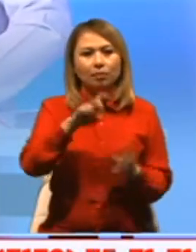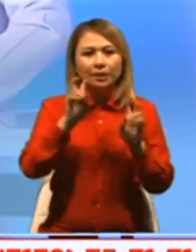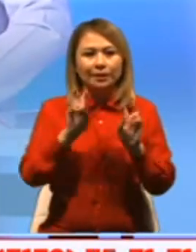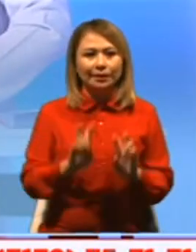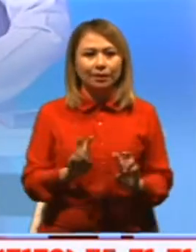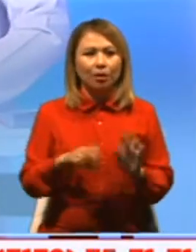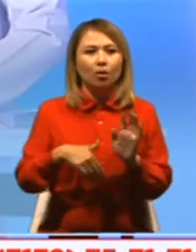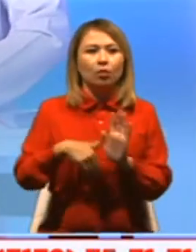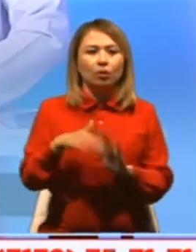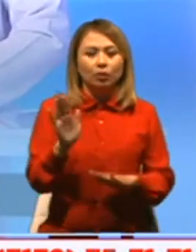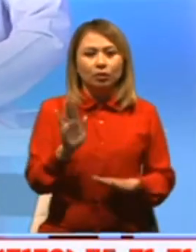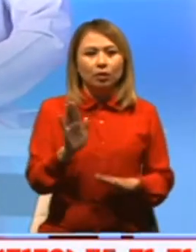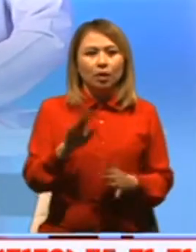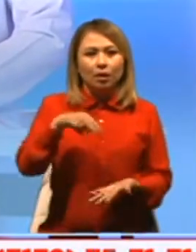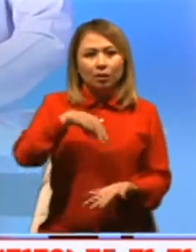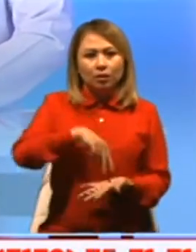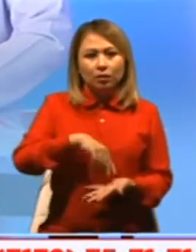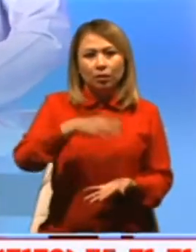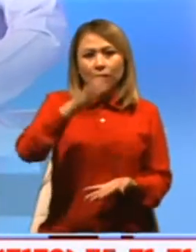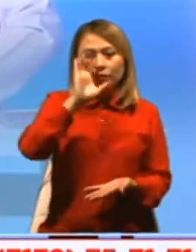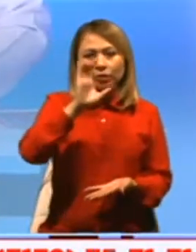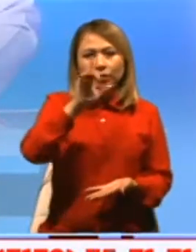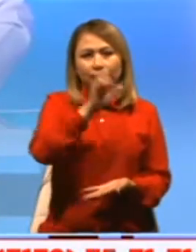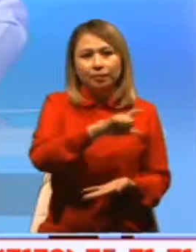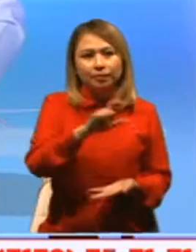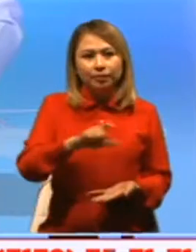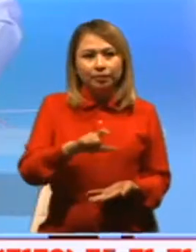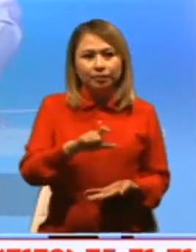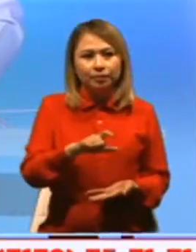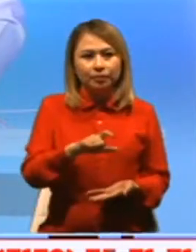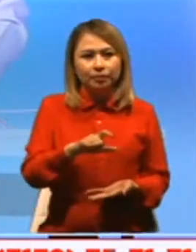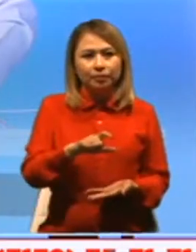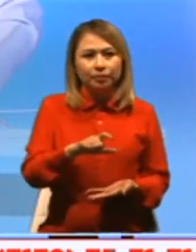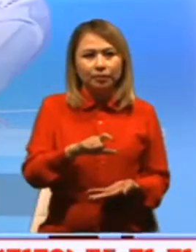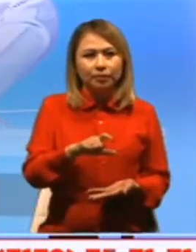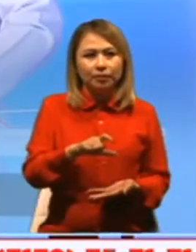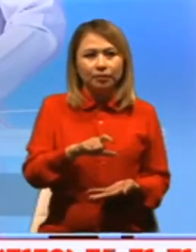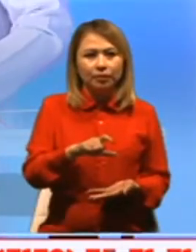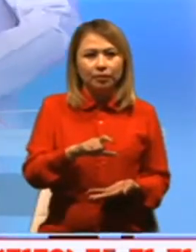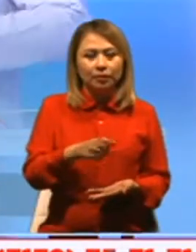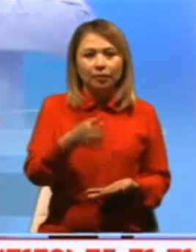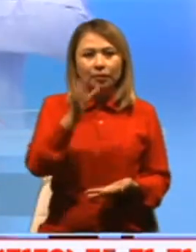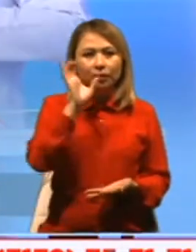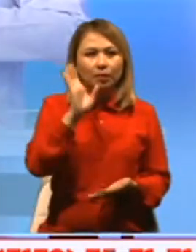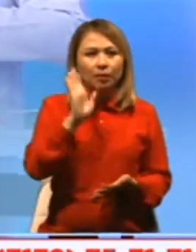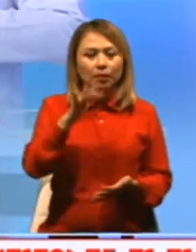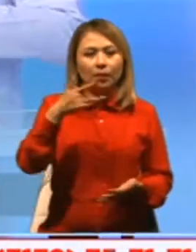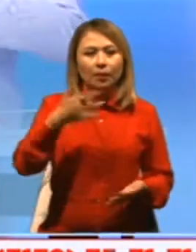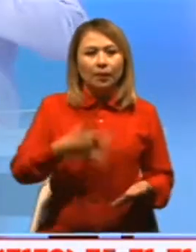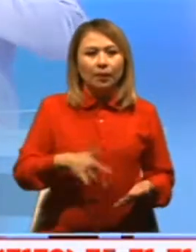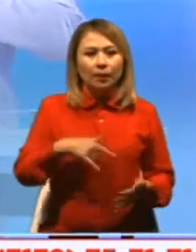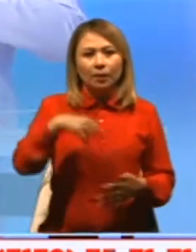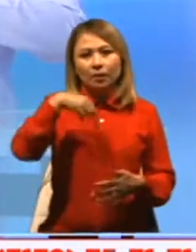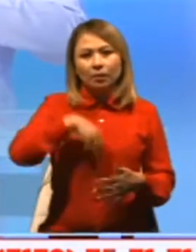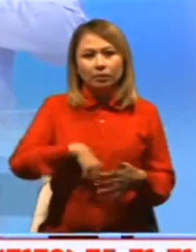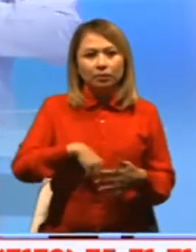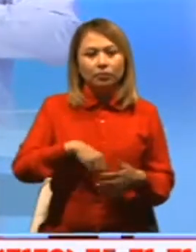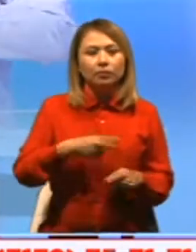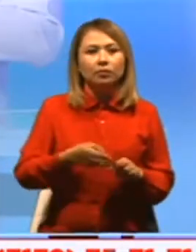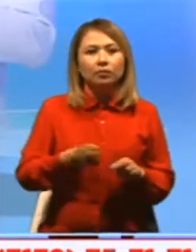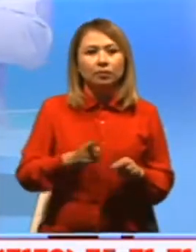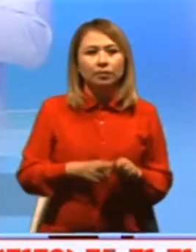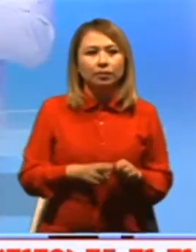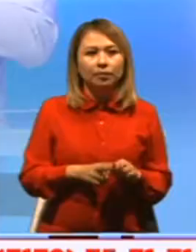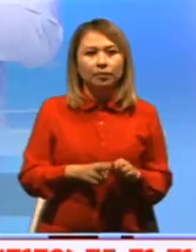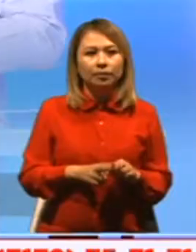дұрыс. Тұрып-тұрып ішкен кезде адамдардың өне бойына яғни ішкен кезде, яғни судың төменге қарай асқазанға түсіп, біз асқазанға